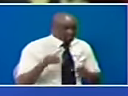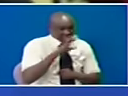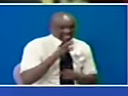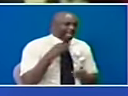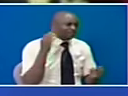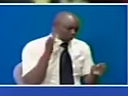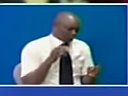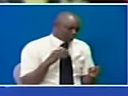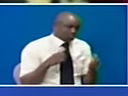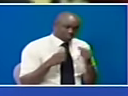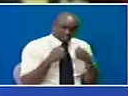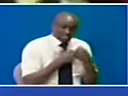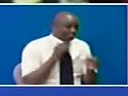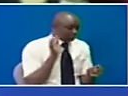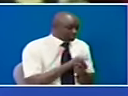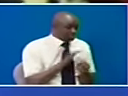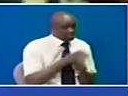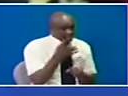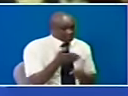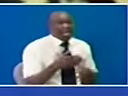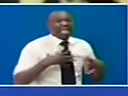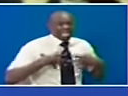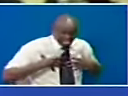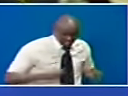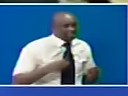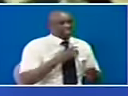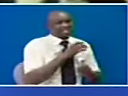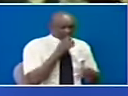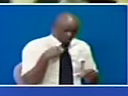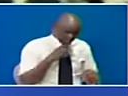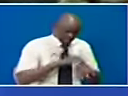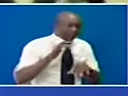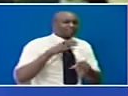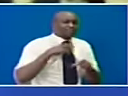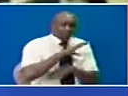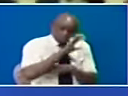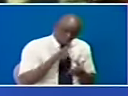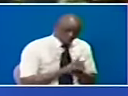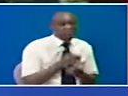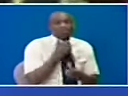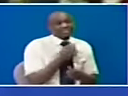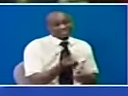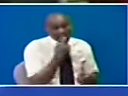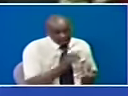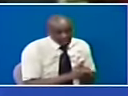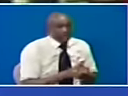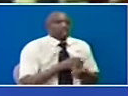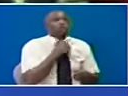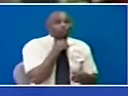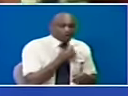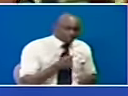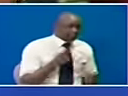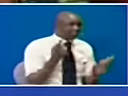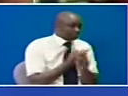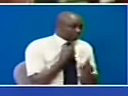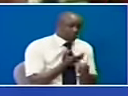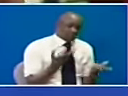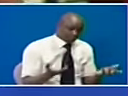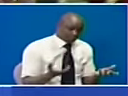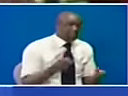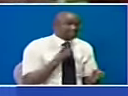Na kumbuka kwamba afya ndio kitu ambayo inaguza kila mwananchi wa kawaida. Wanataka madawa, wanataka vifaa fulani. Ukienda kila